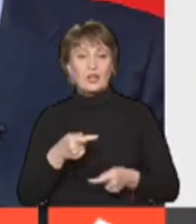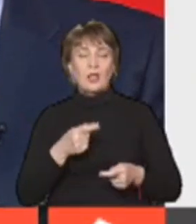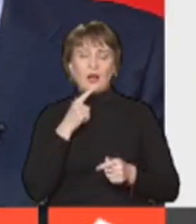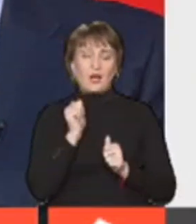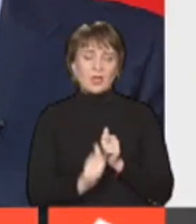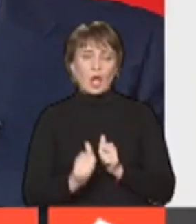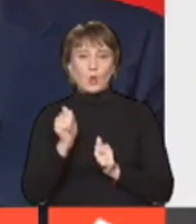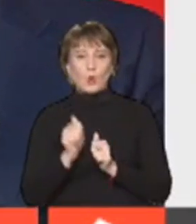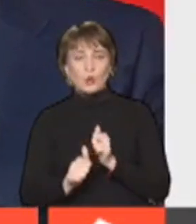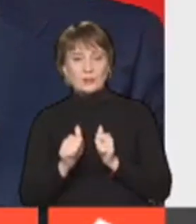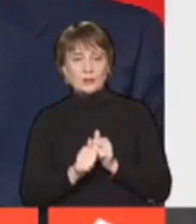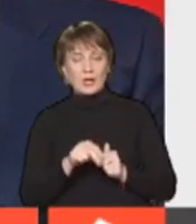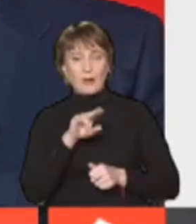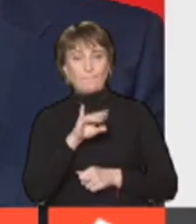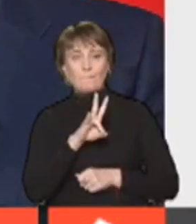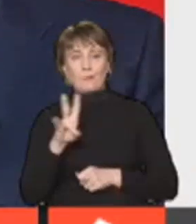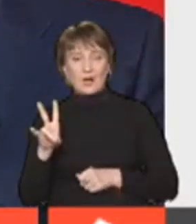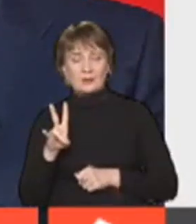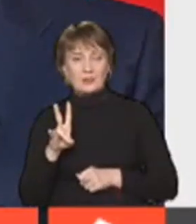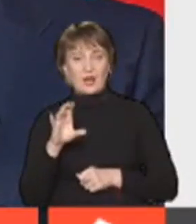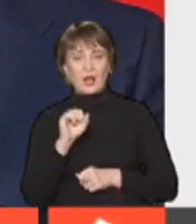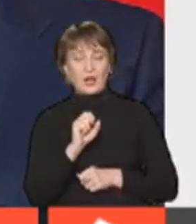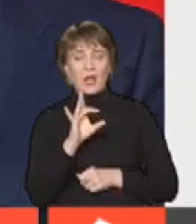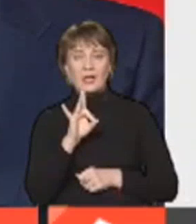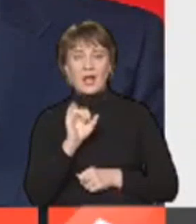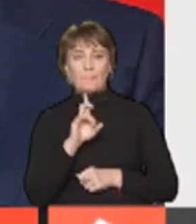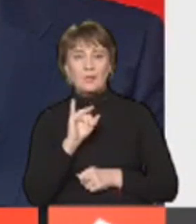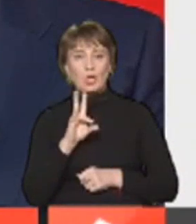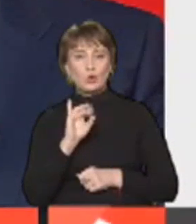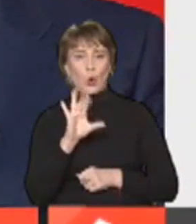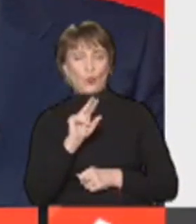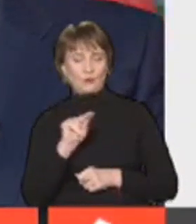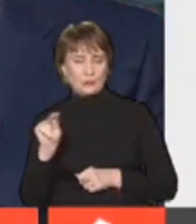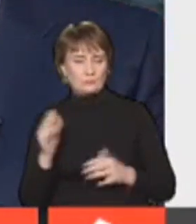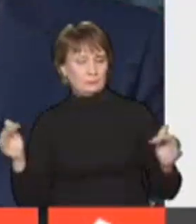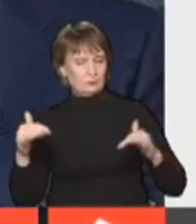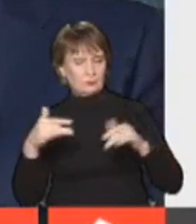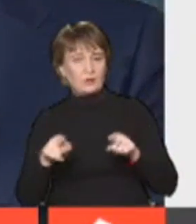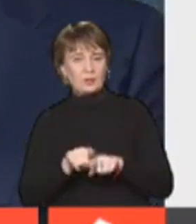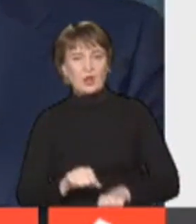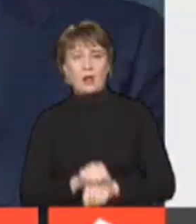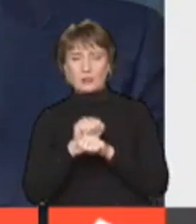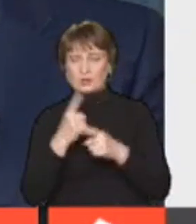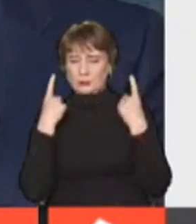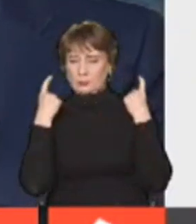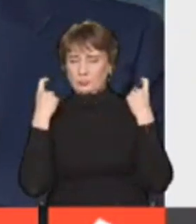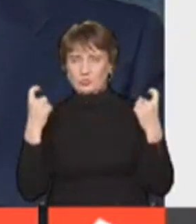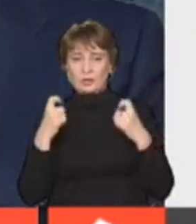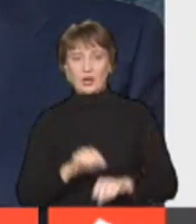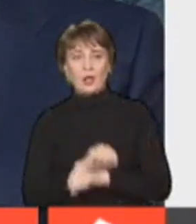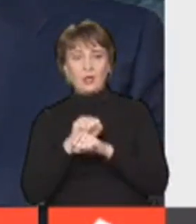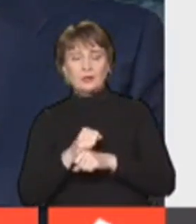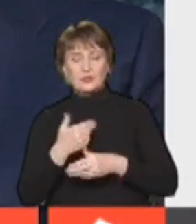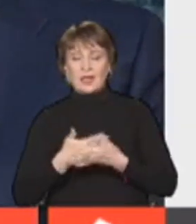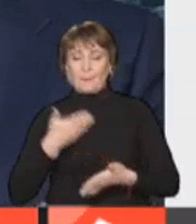регулярно пан Рабінович збирав саме такі акції. Да ще такі гучні дуже акції. Далі, під вибори.